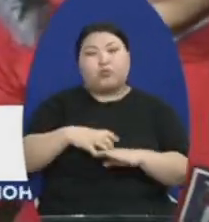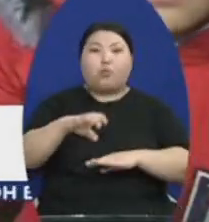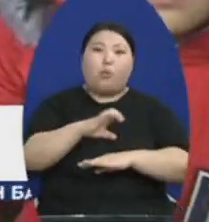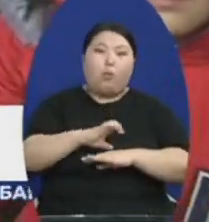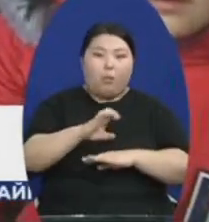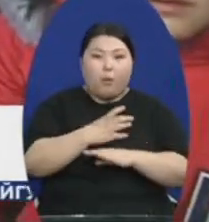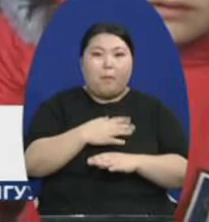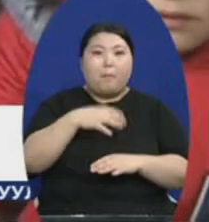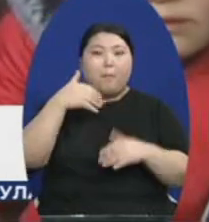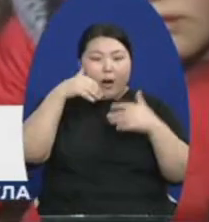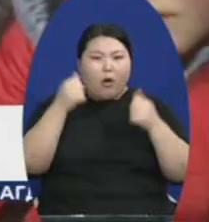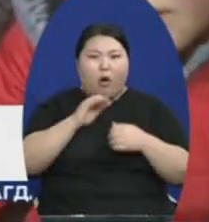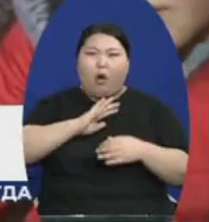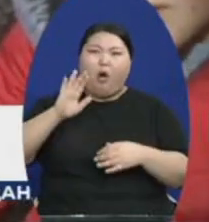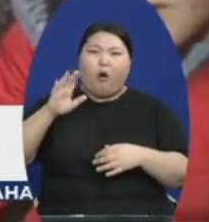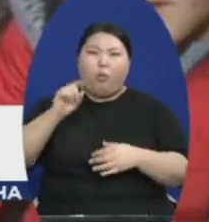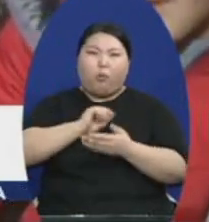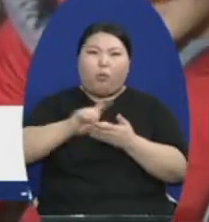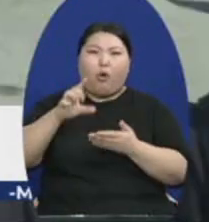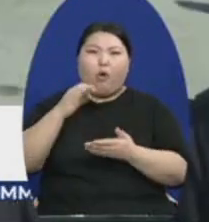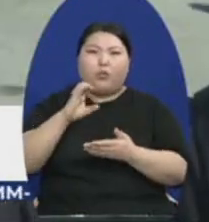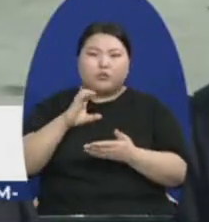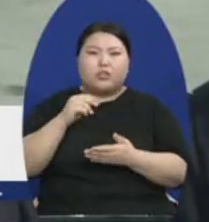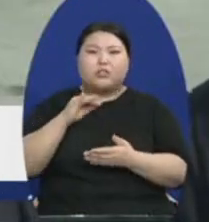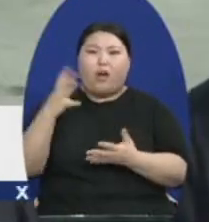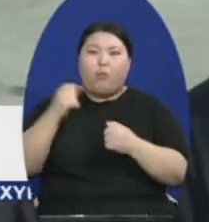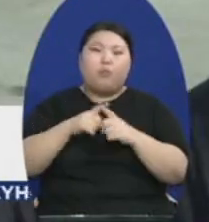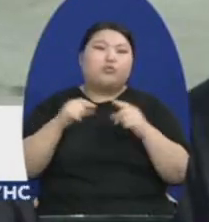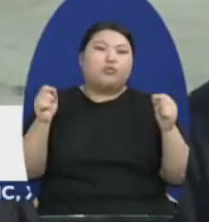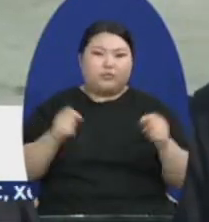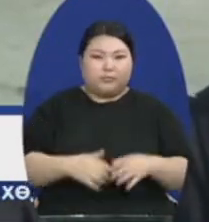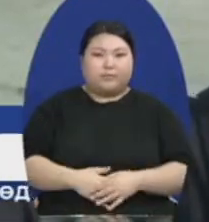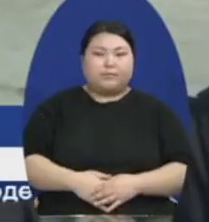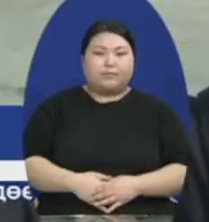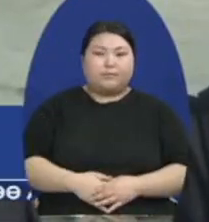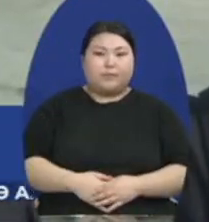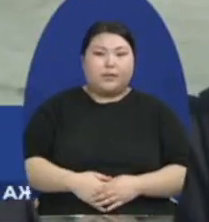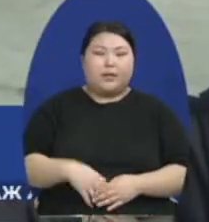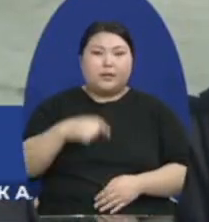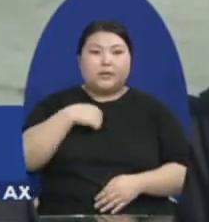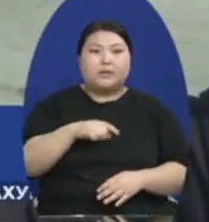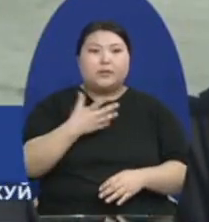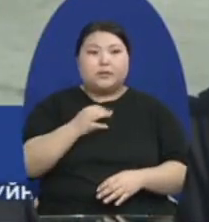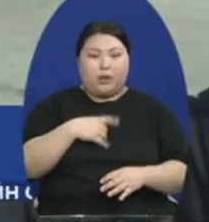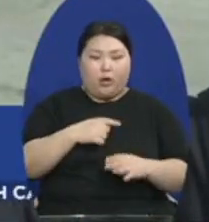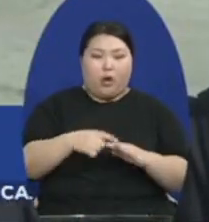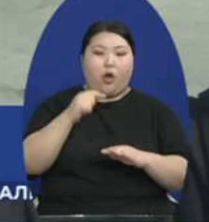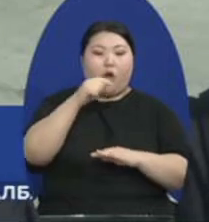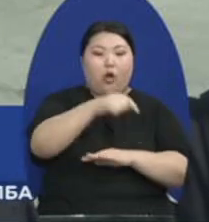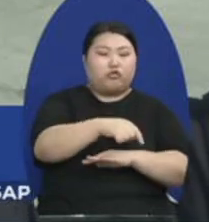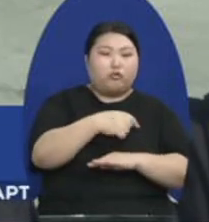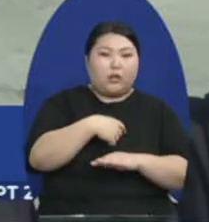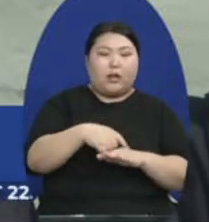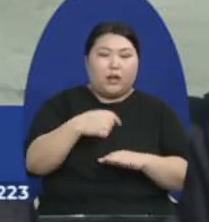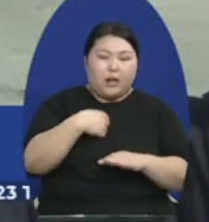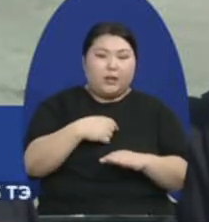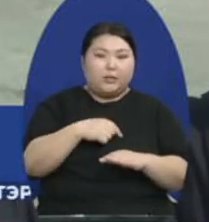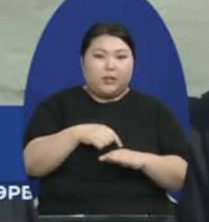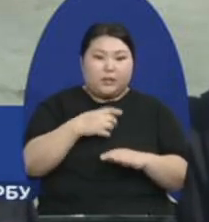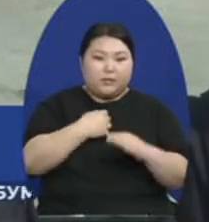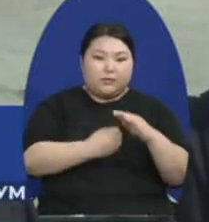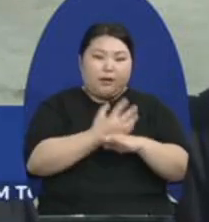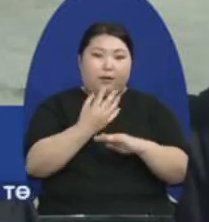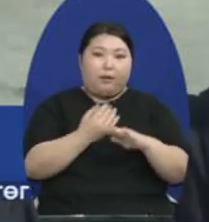ирсэн үнэтэй үс тэжээл байгаа байсан байна. Саргас судлаад одоо Энэ хойд тарайлан гэрхэлж байгаа энэ